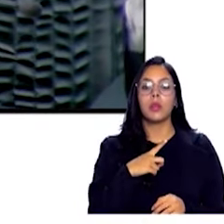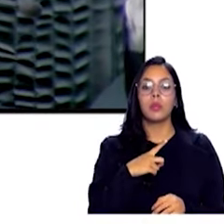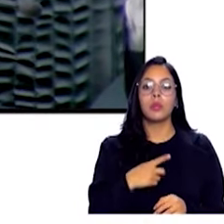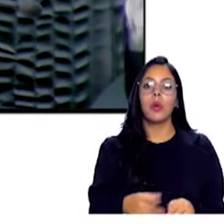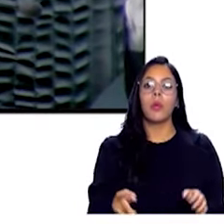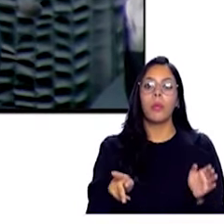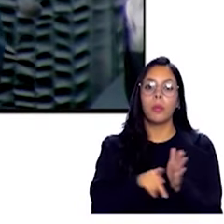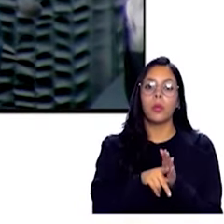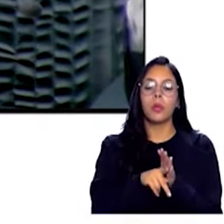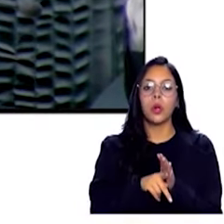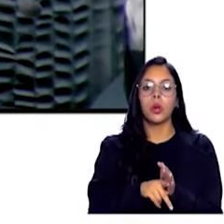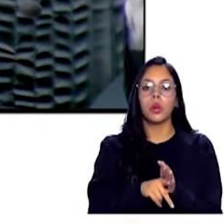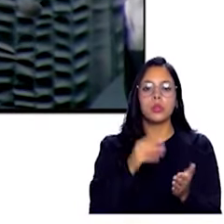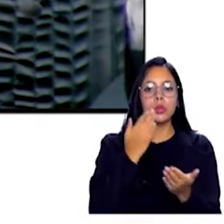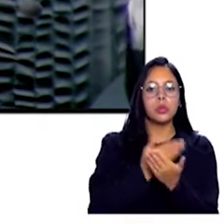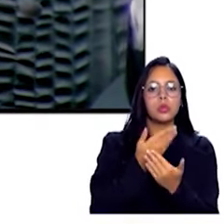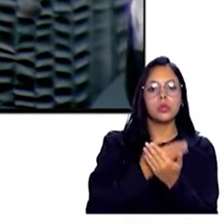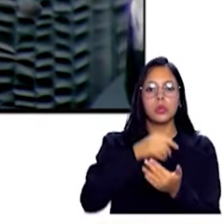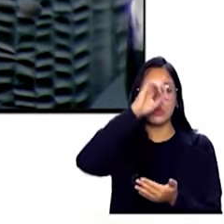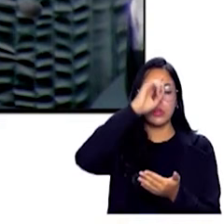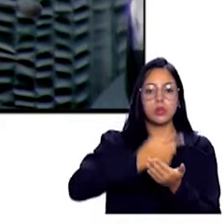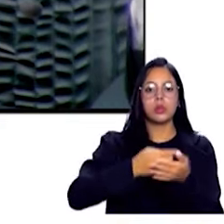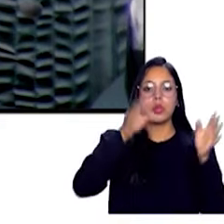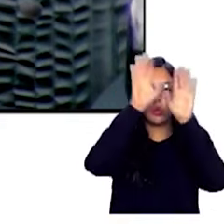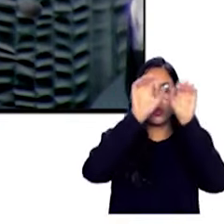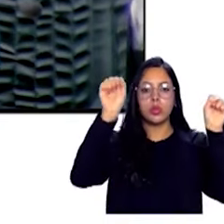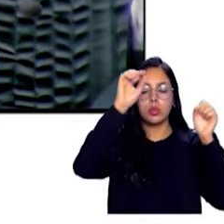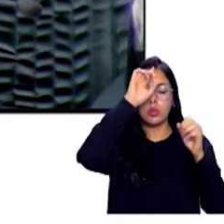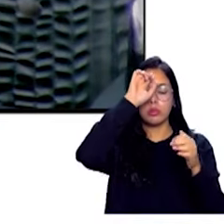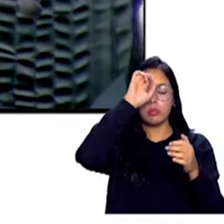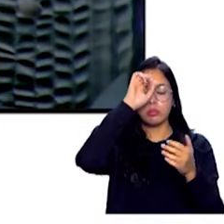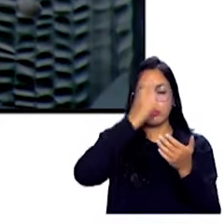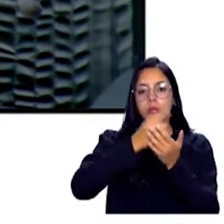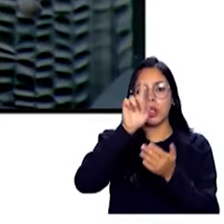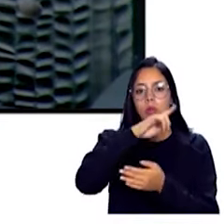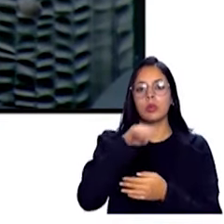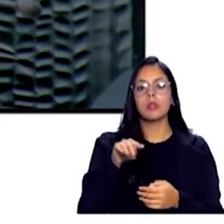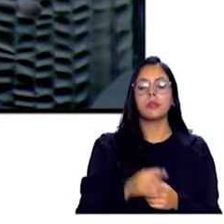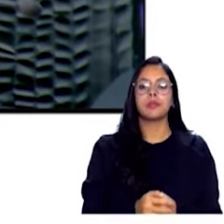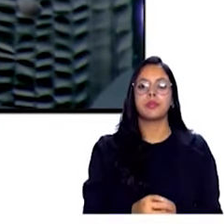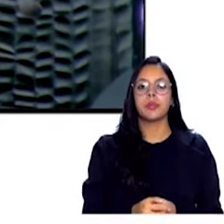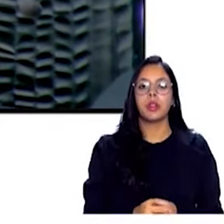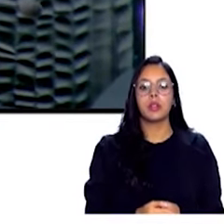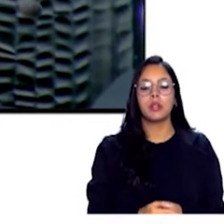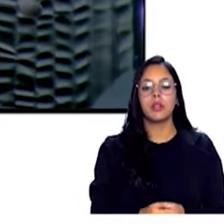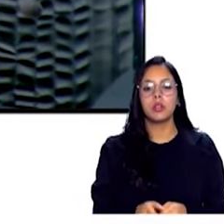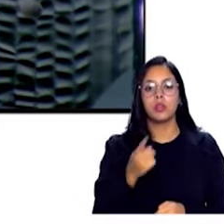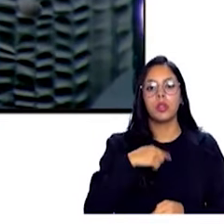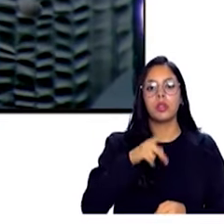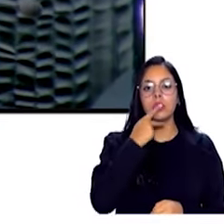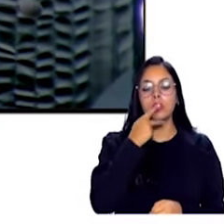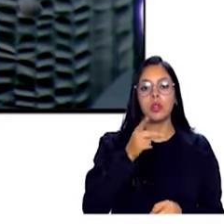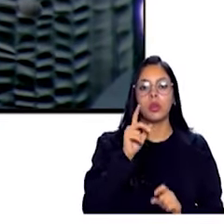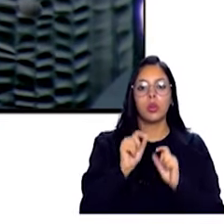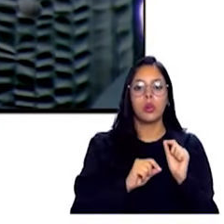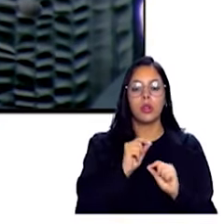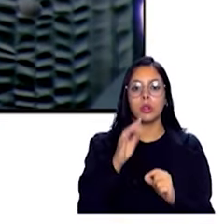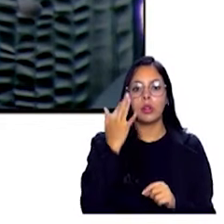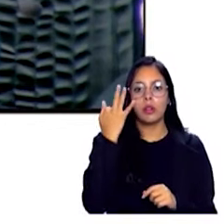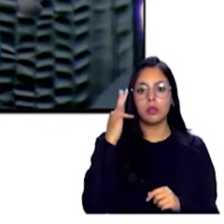cour de cassation c'est ce qu'on appelle en France la